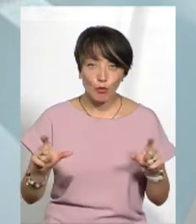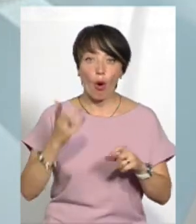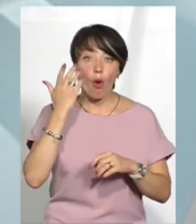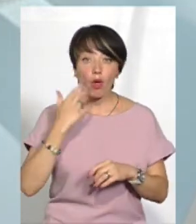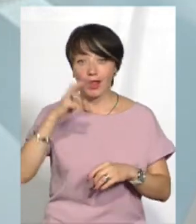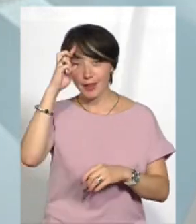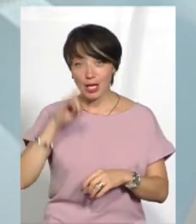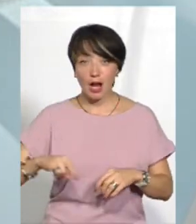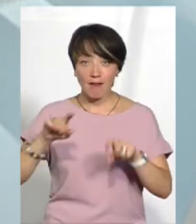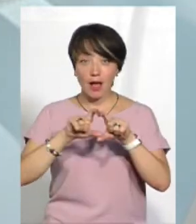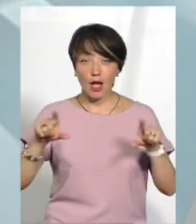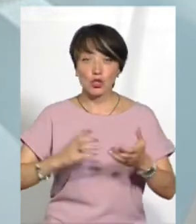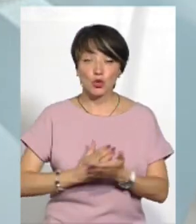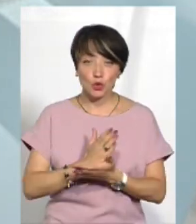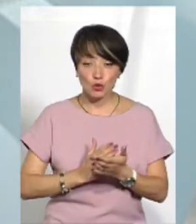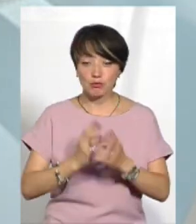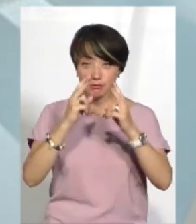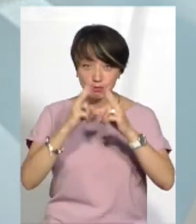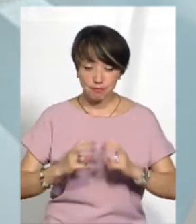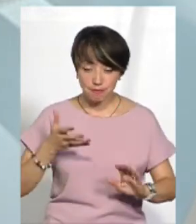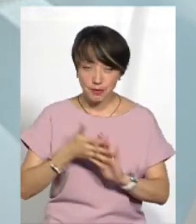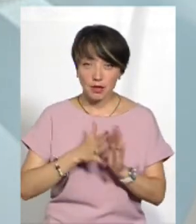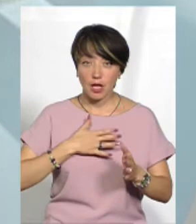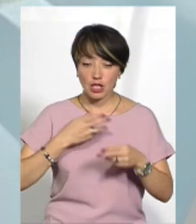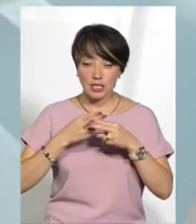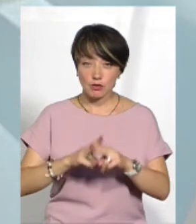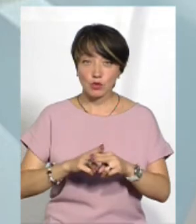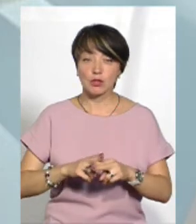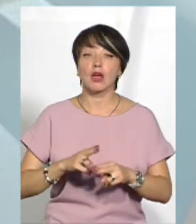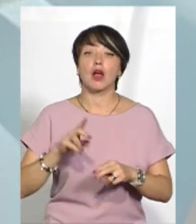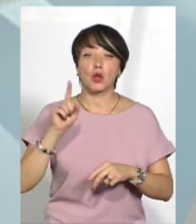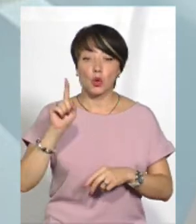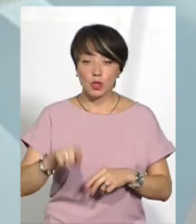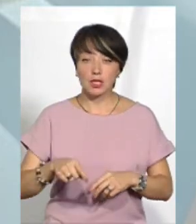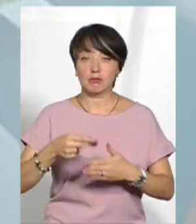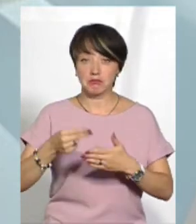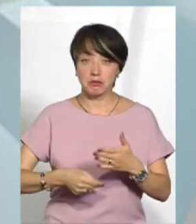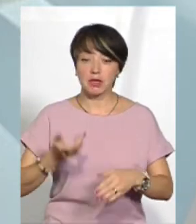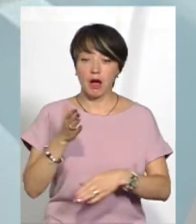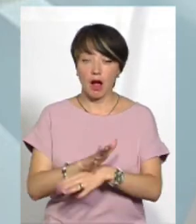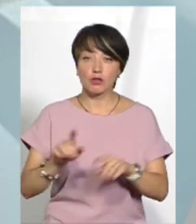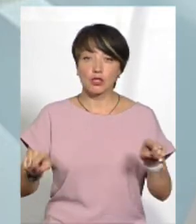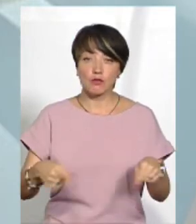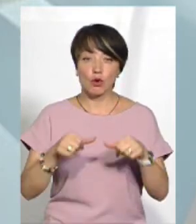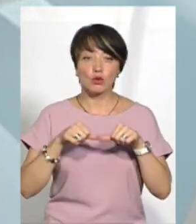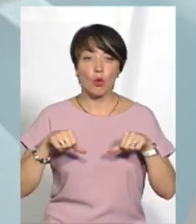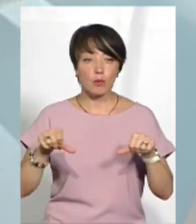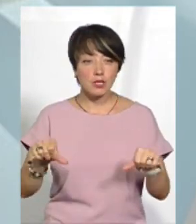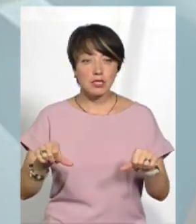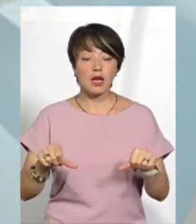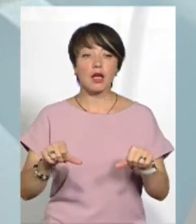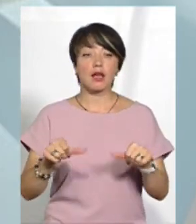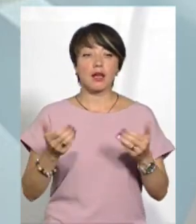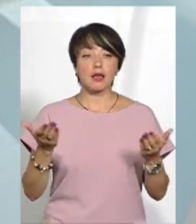коли Державіаслужба проаналізує нашу інструкцію польотів, тоді з наказом створюється комісія,